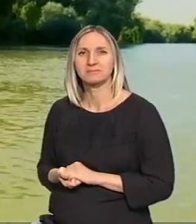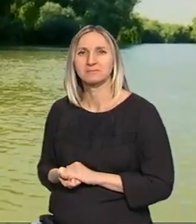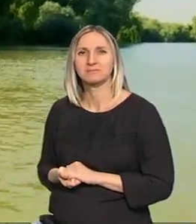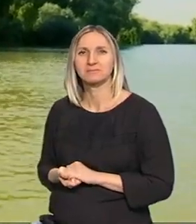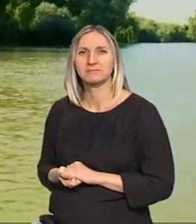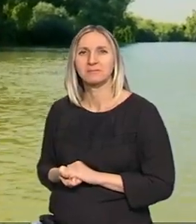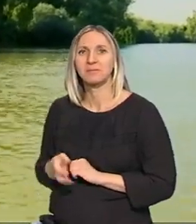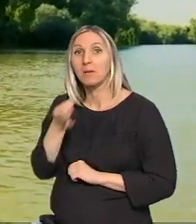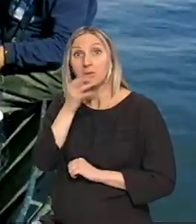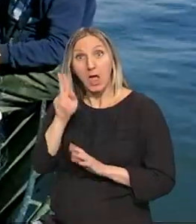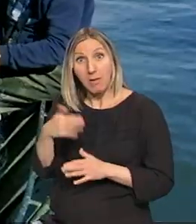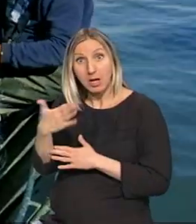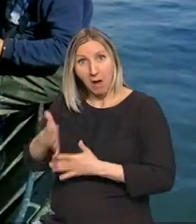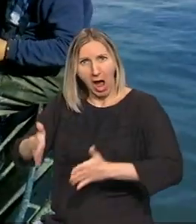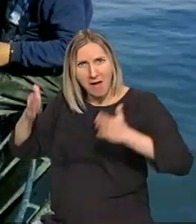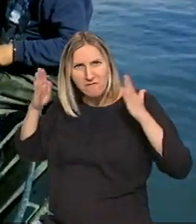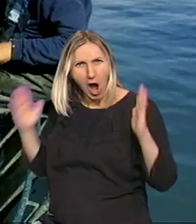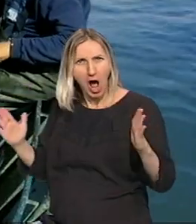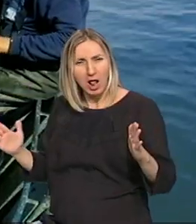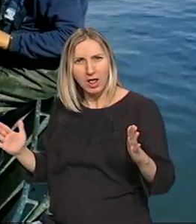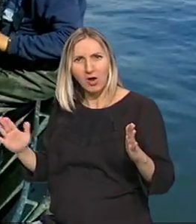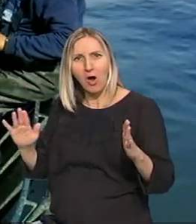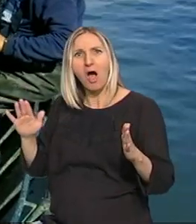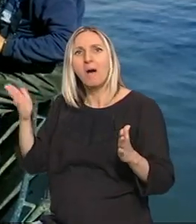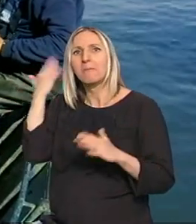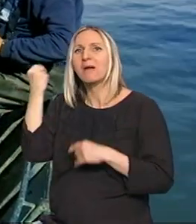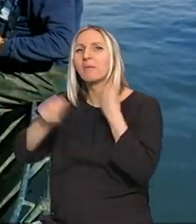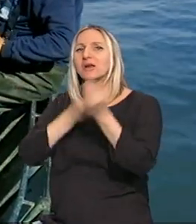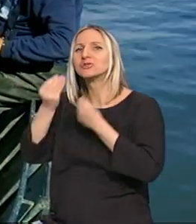Je li ima kapitalac onih o kojima postoje legende ovde na Dunavu?